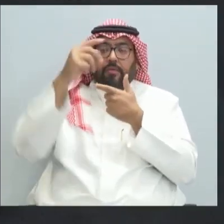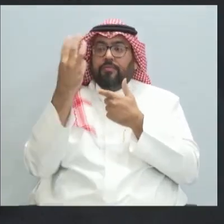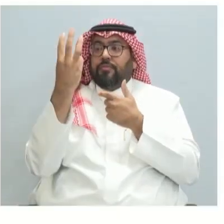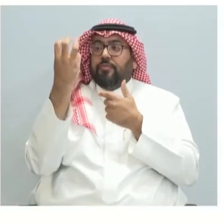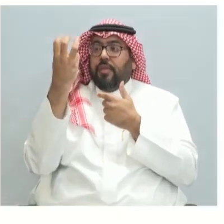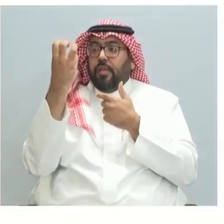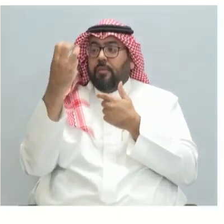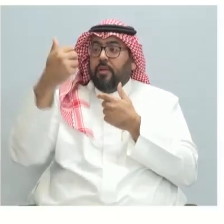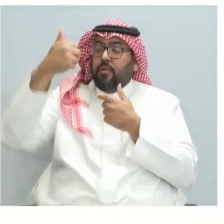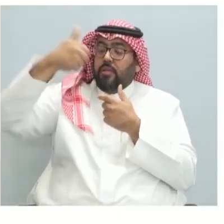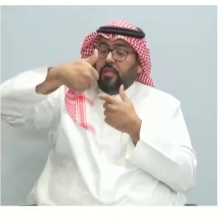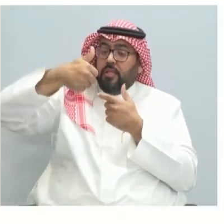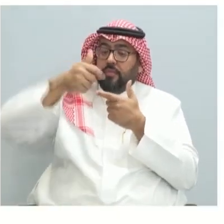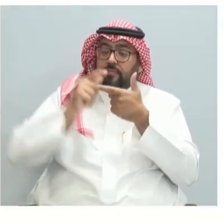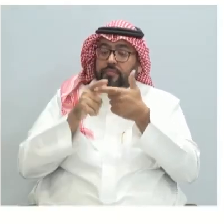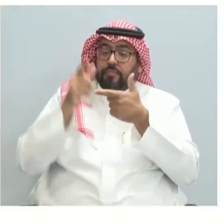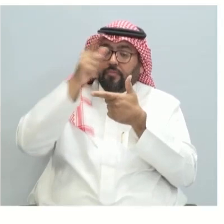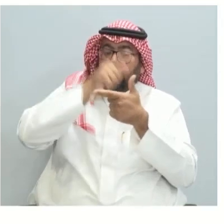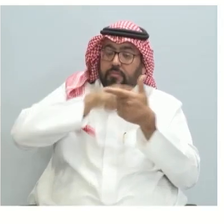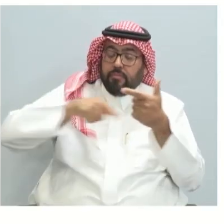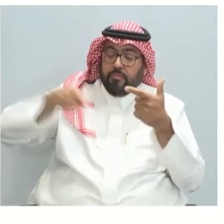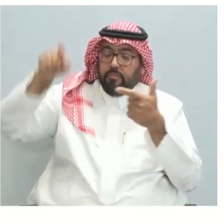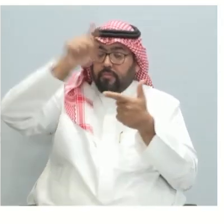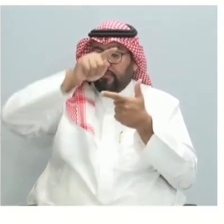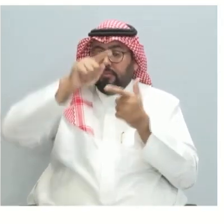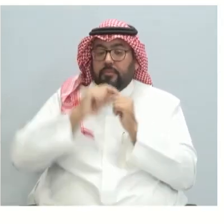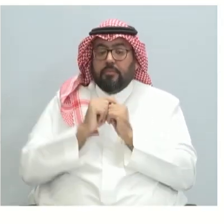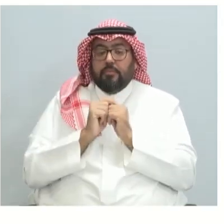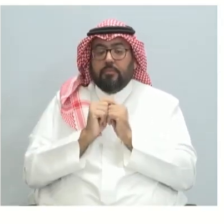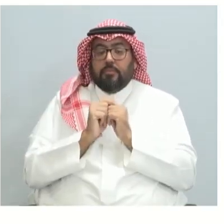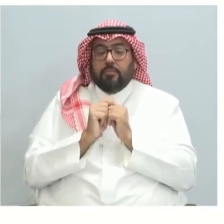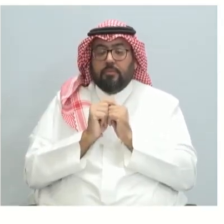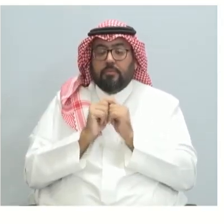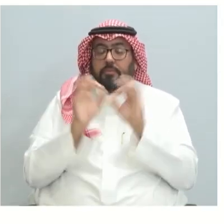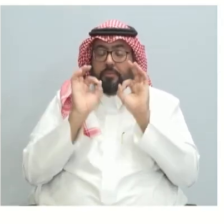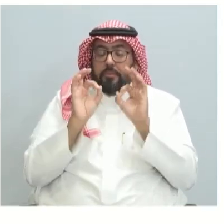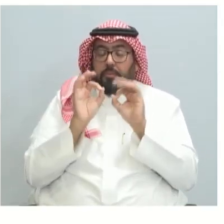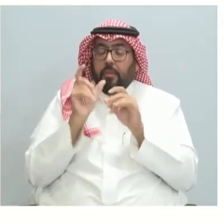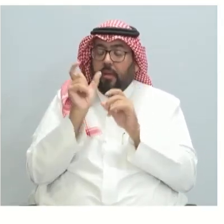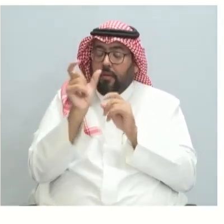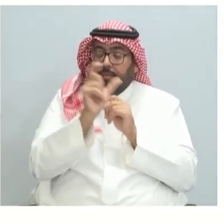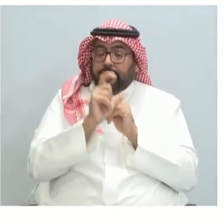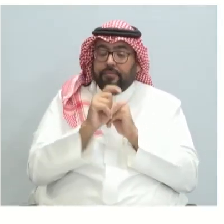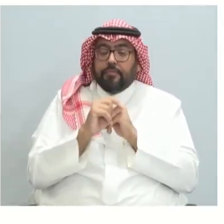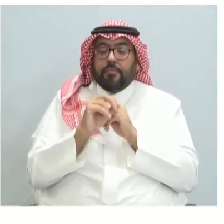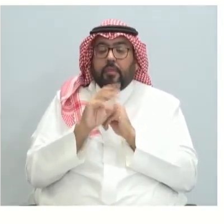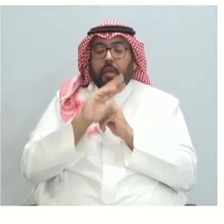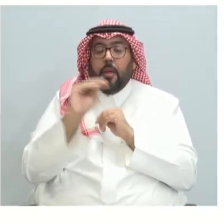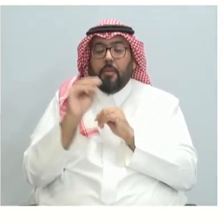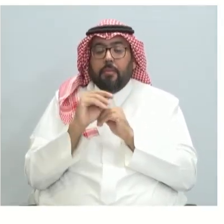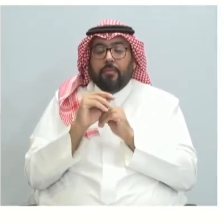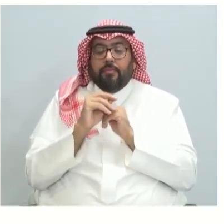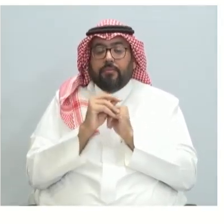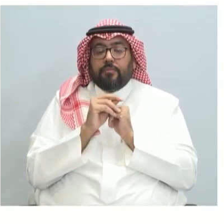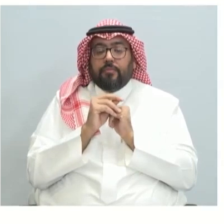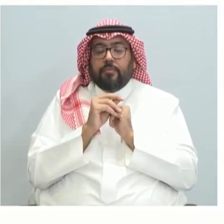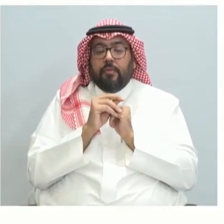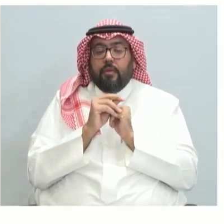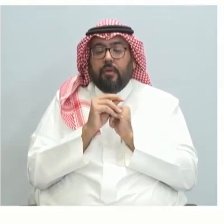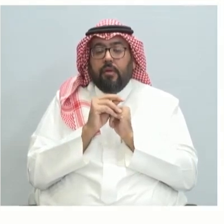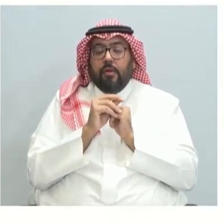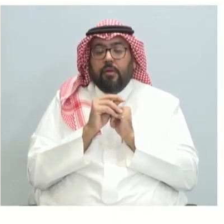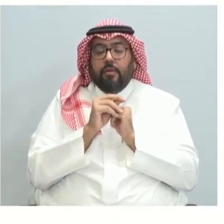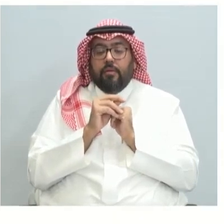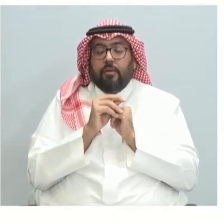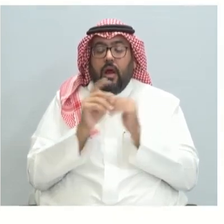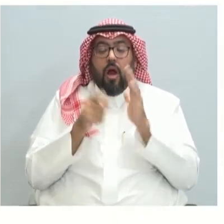اوجد بالدرجات ما يمثله كل قطاع دائري اذا سوف نوجد بالدرجات ما يمثل كل قطاع دايت